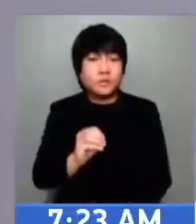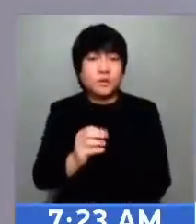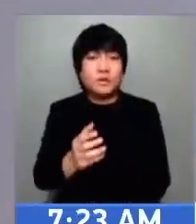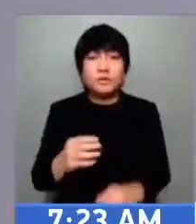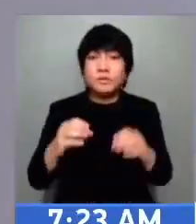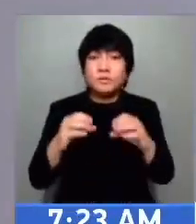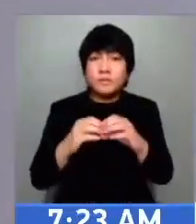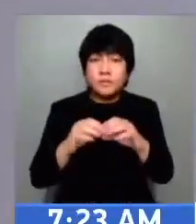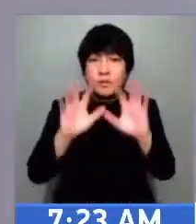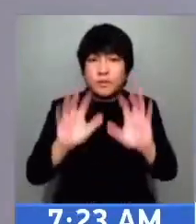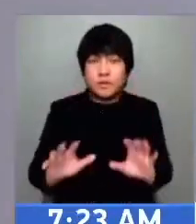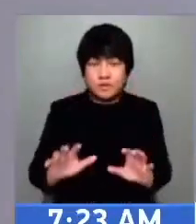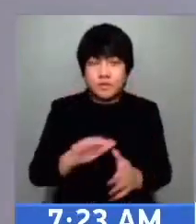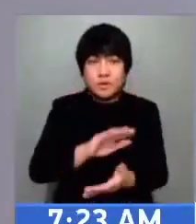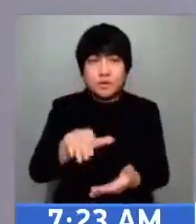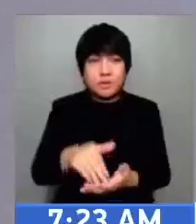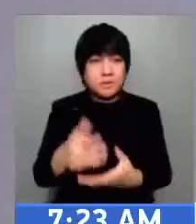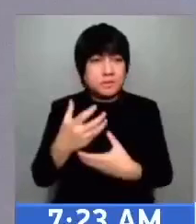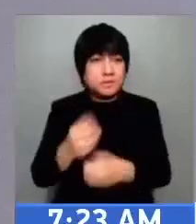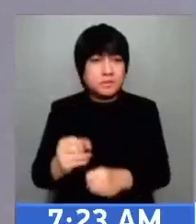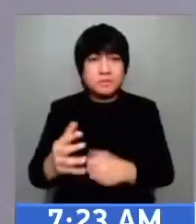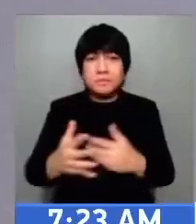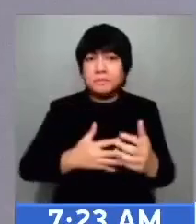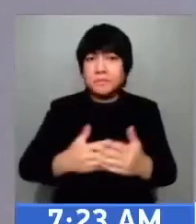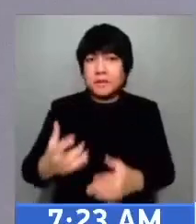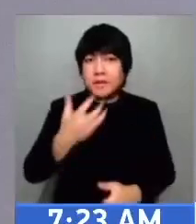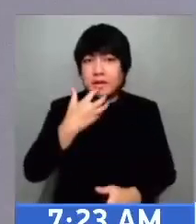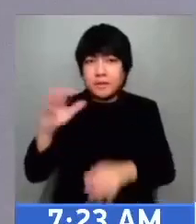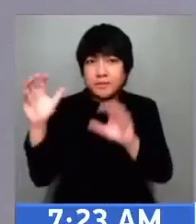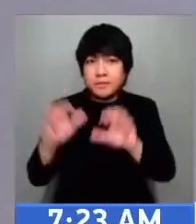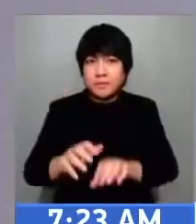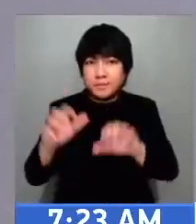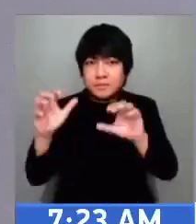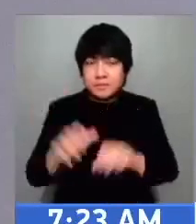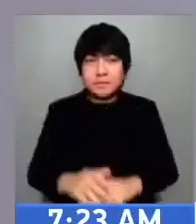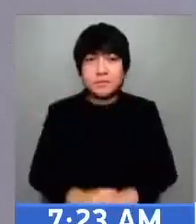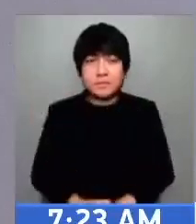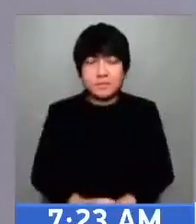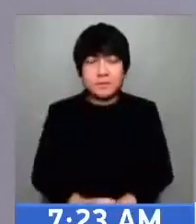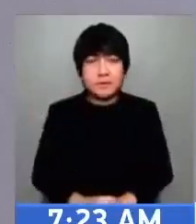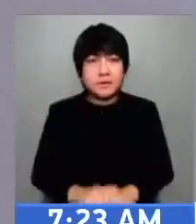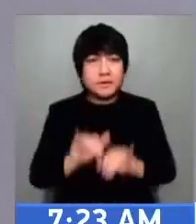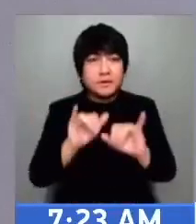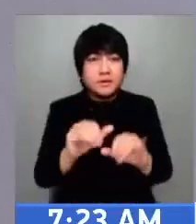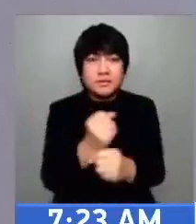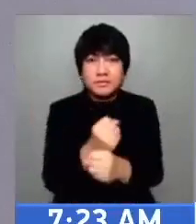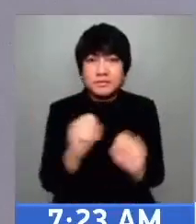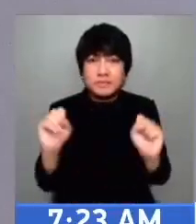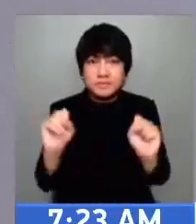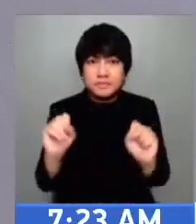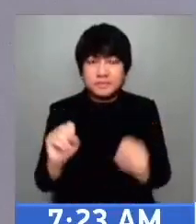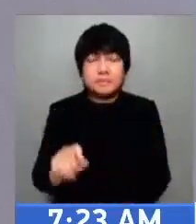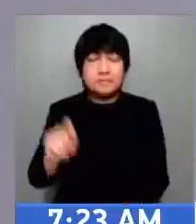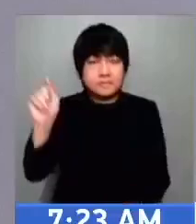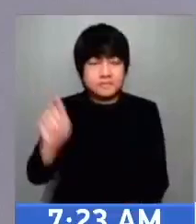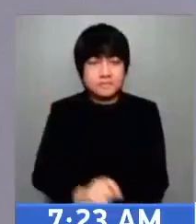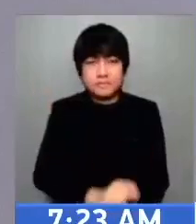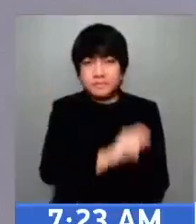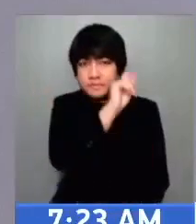Center. Maasahan, ano man ang panahon, know the weather before you go para mark safe lagi.